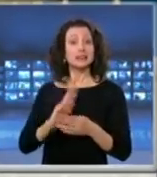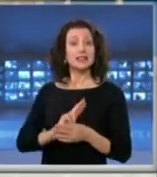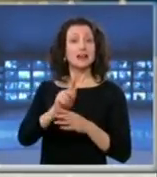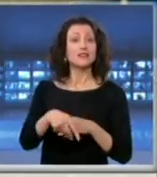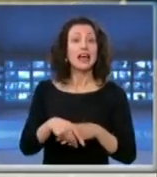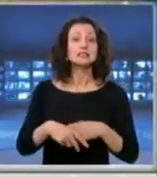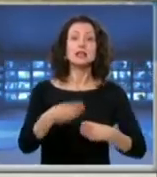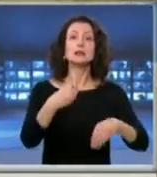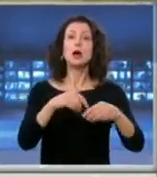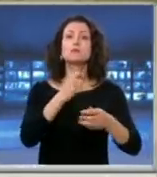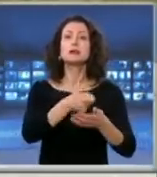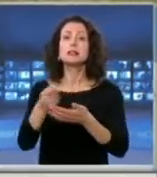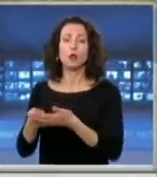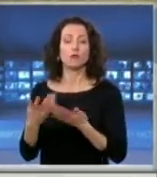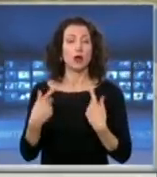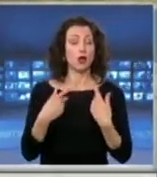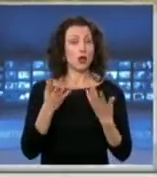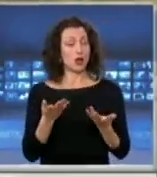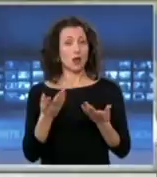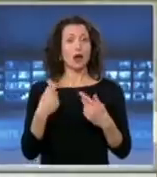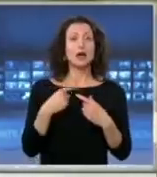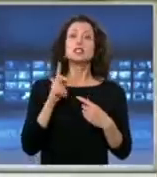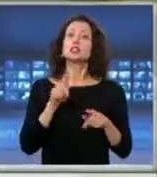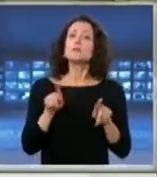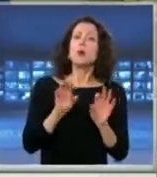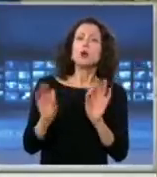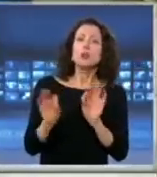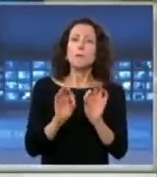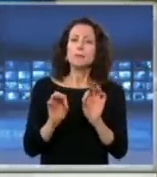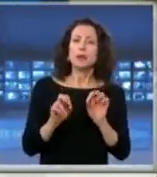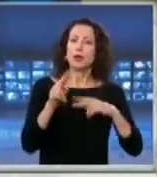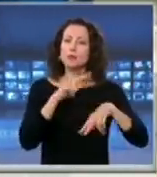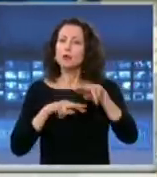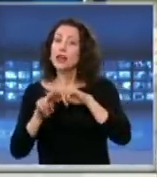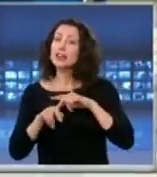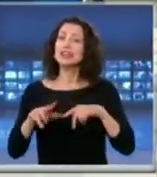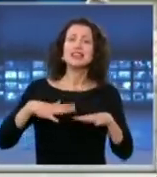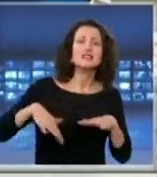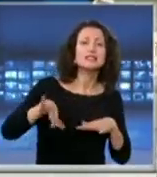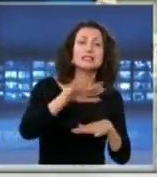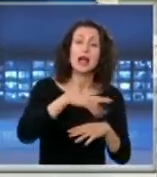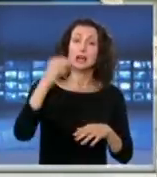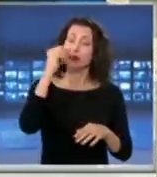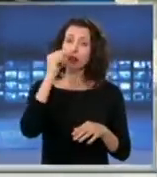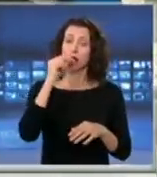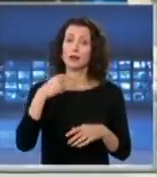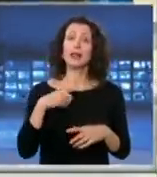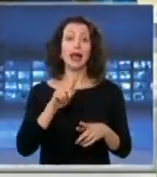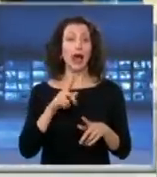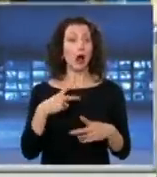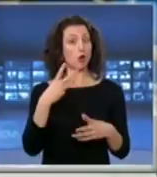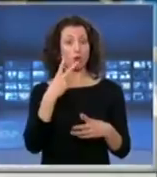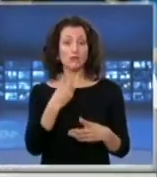всички пазари в страната и ако се констатират подобни нарушения, ще се стигне и до затваряне на пазарите. Иначе от